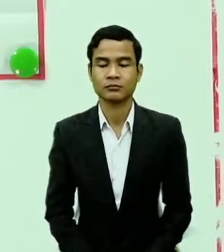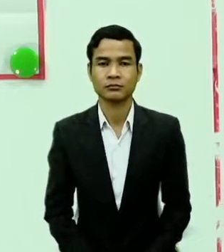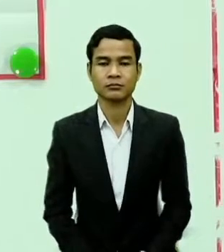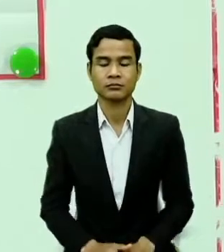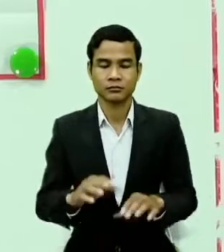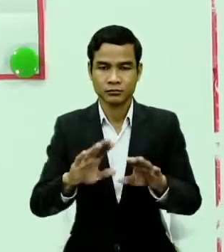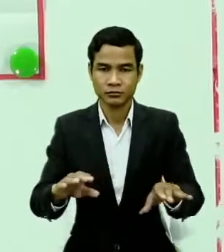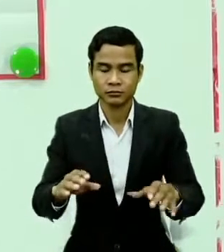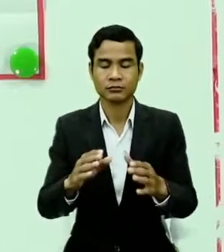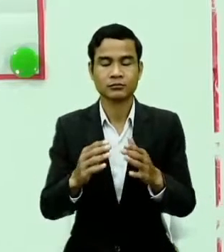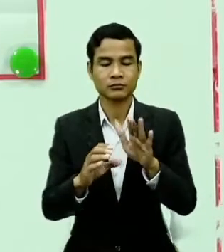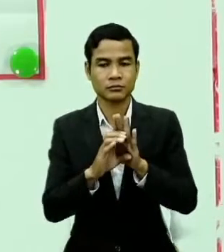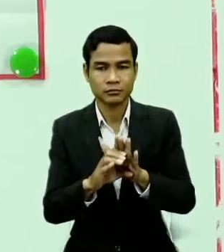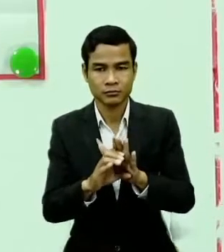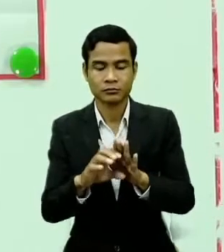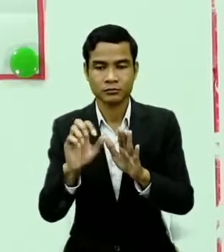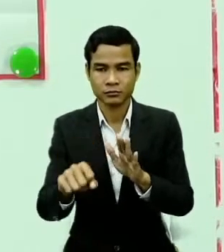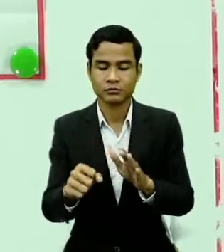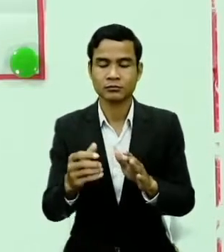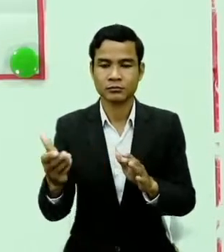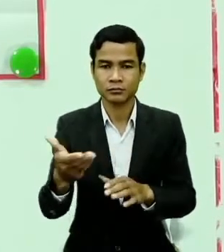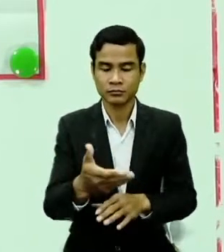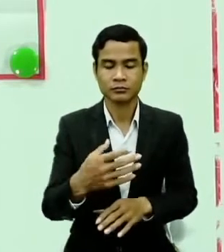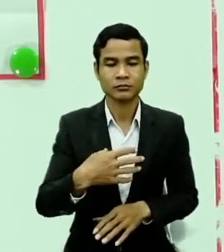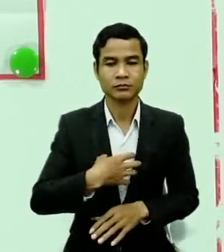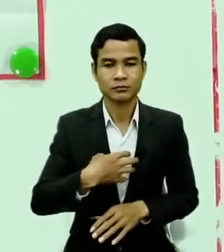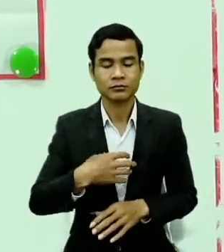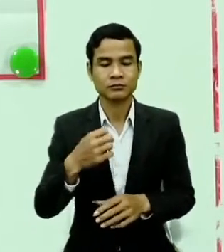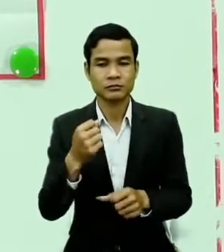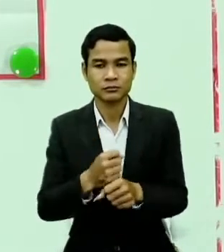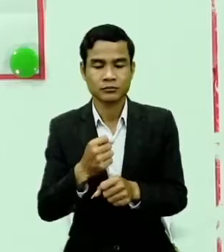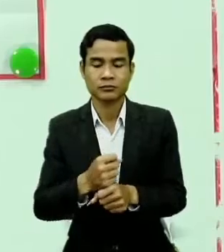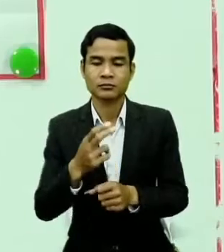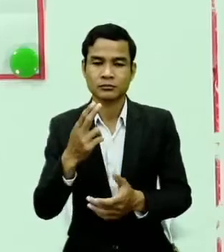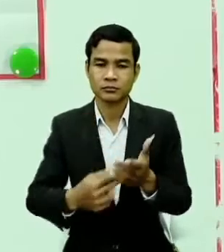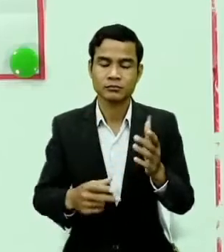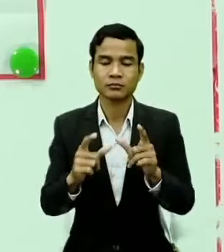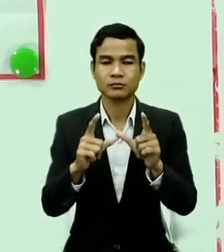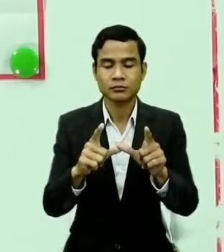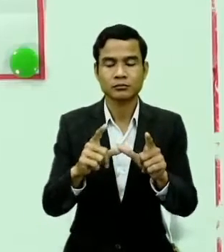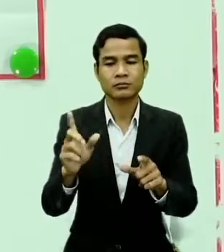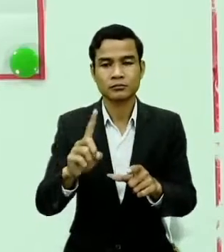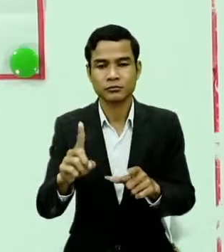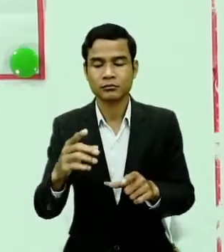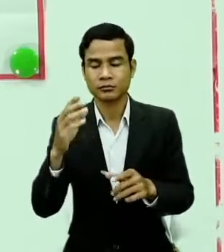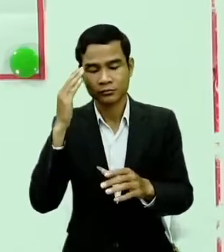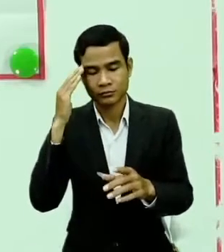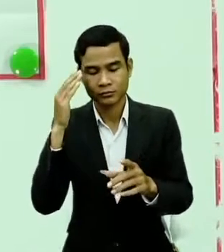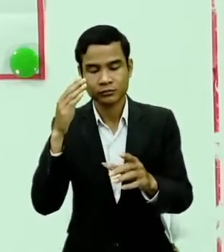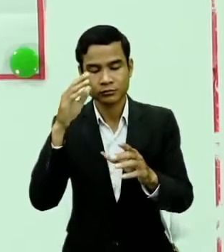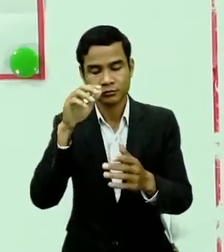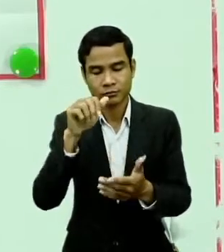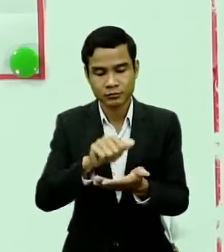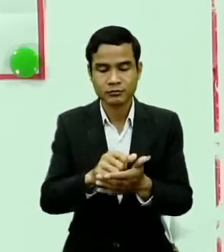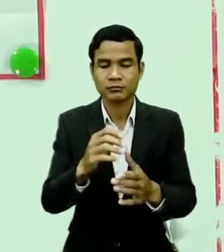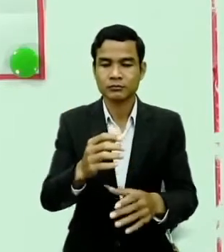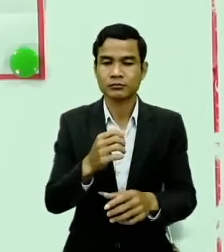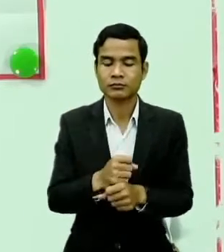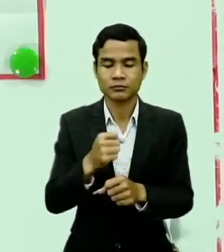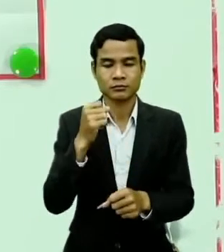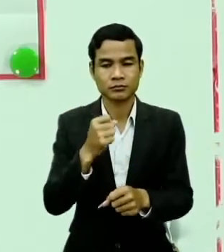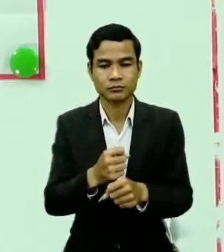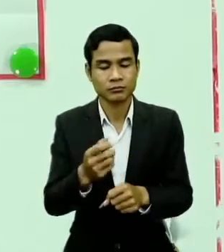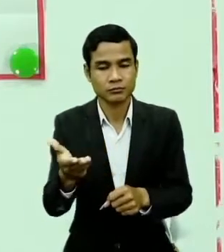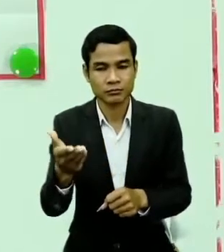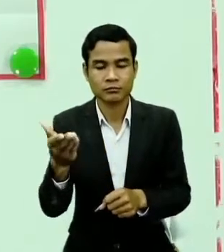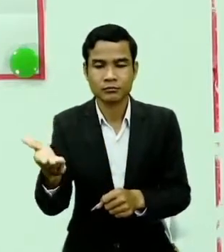con ai lực chịu ti ho tha con chóng phụ với con chóng tớ ná hai đậm bây xâm rạch ca nghe nụ bán con trên phụ đựng